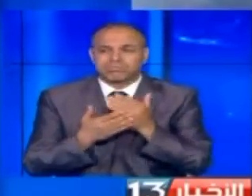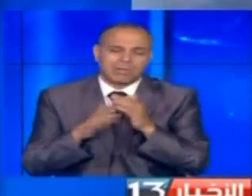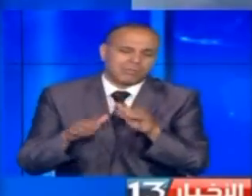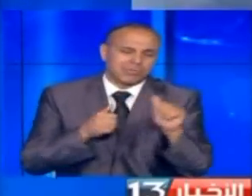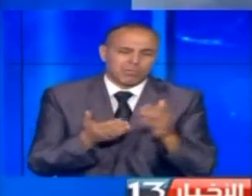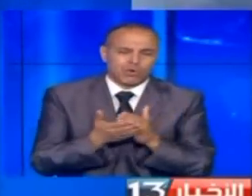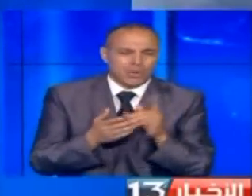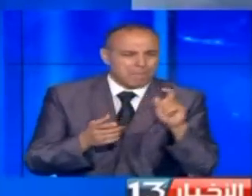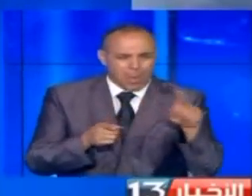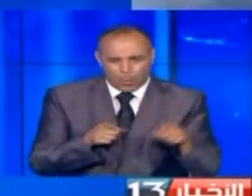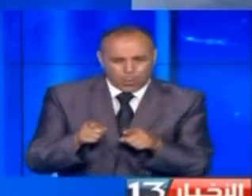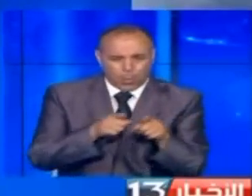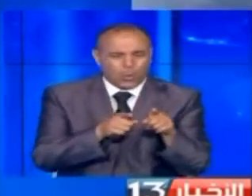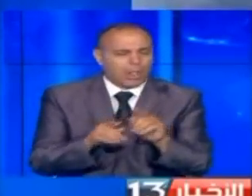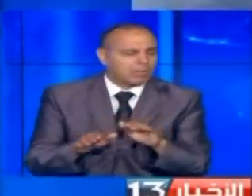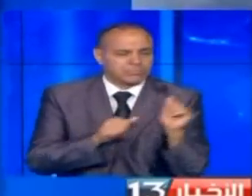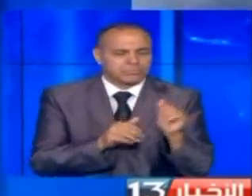مشروع إيصال المياه للمنطقة.